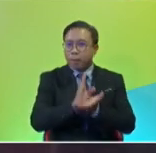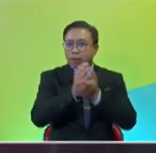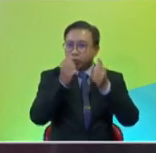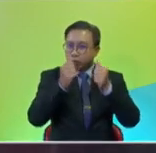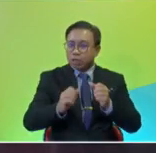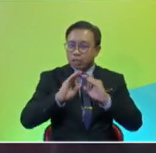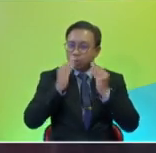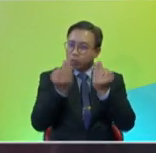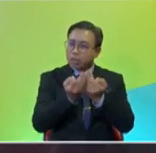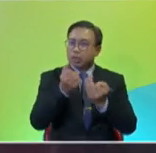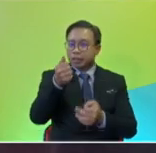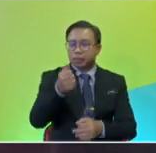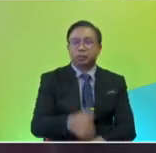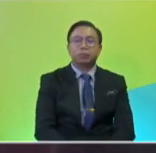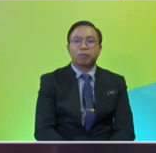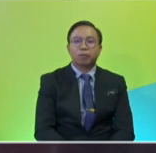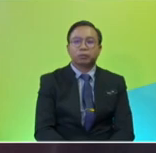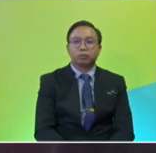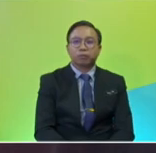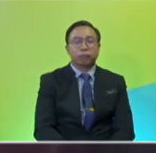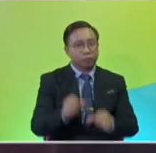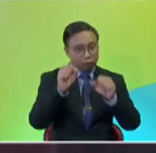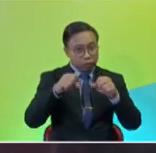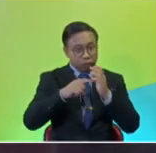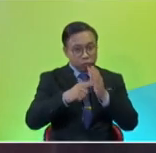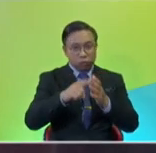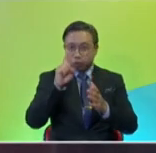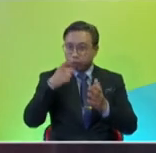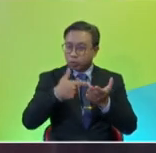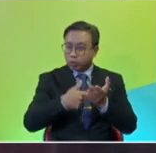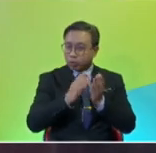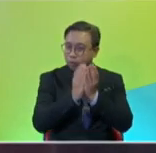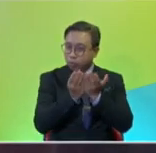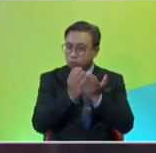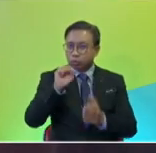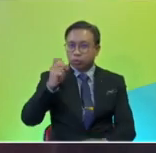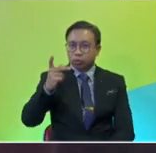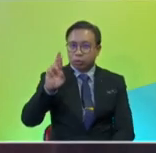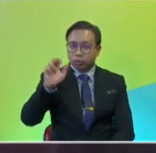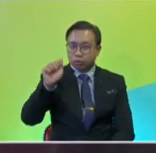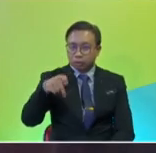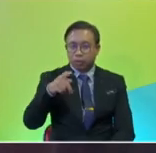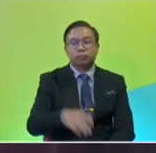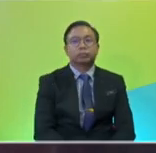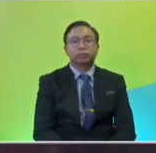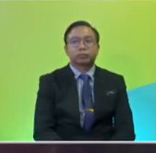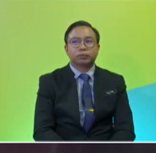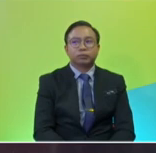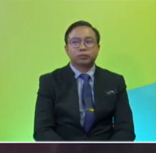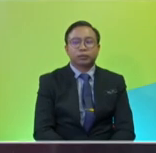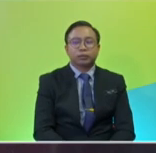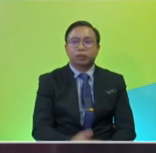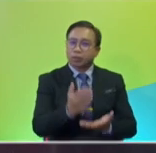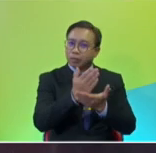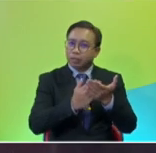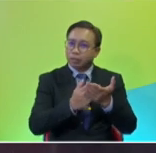anda. Yeah. Boleh tak tunjuk satu lagi buku scrap dari bahagian sana